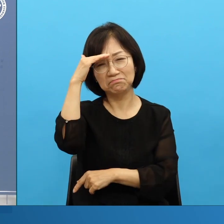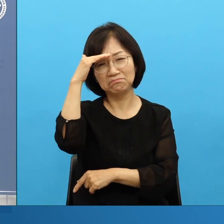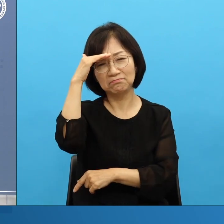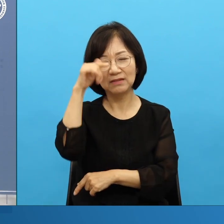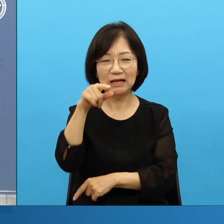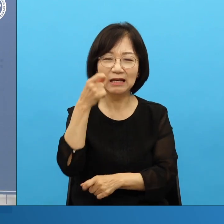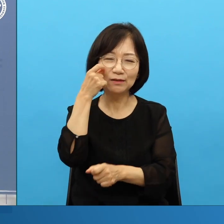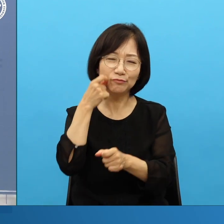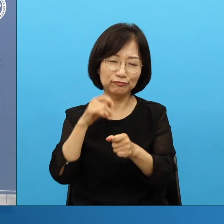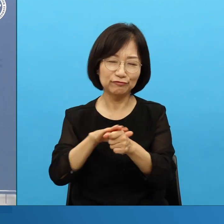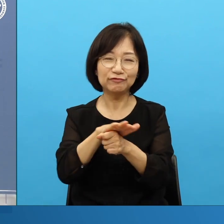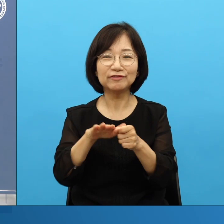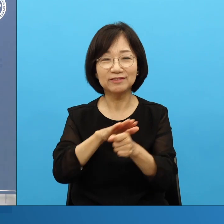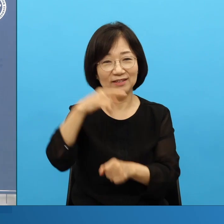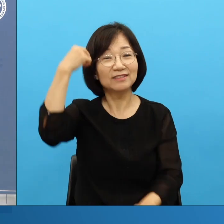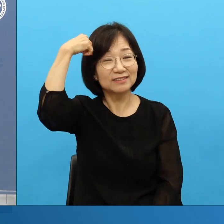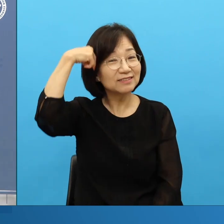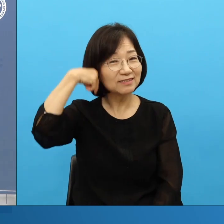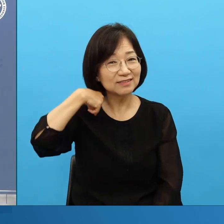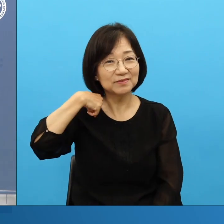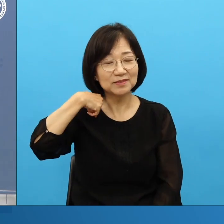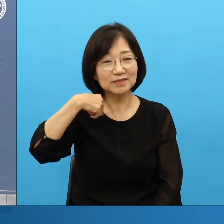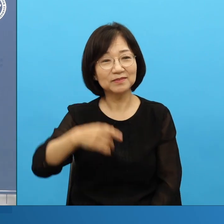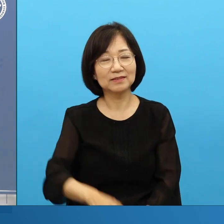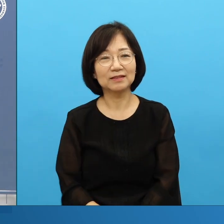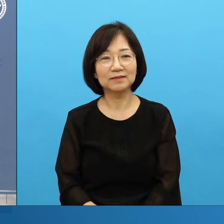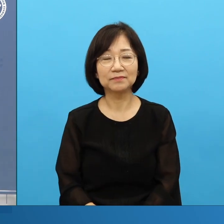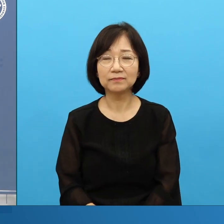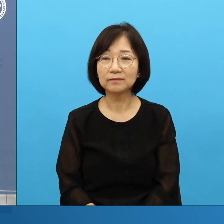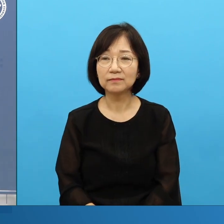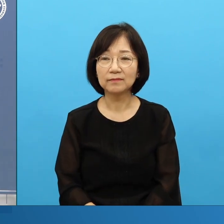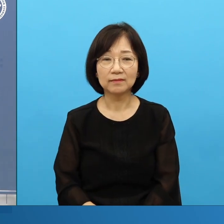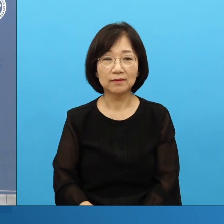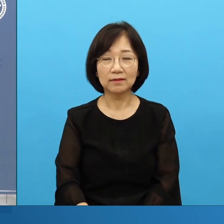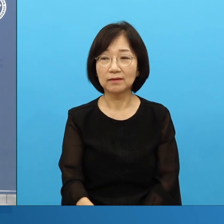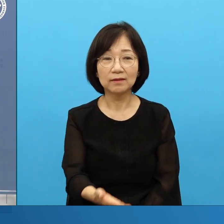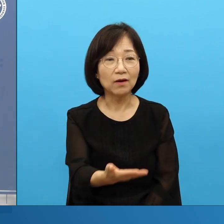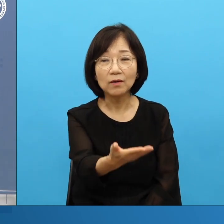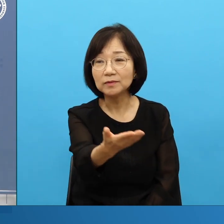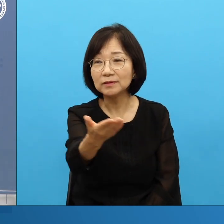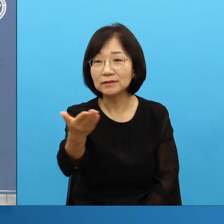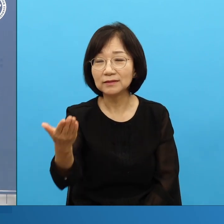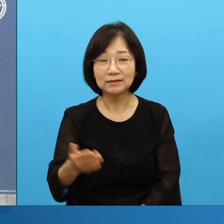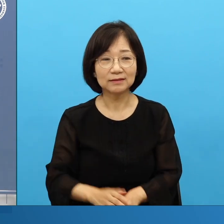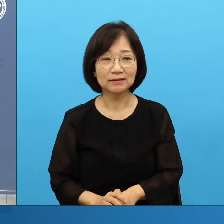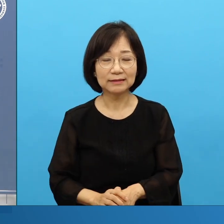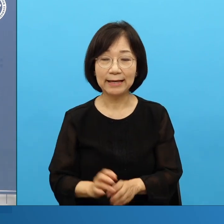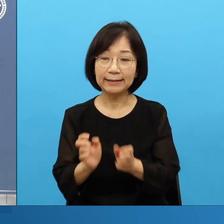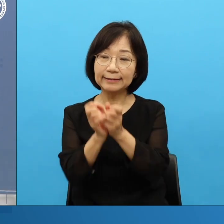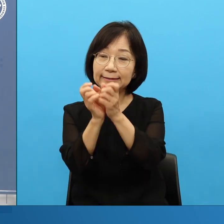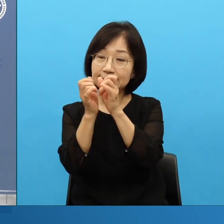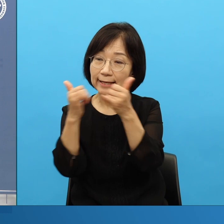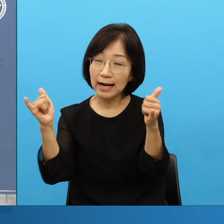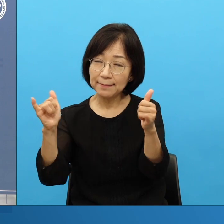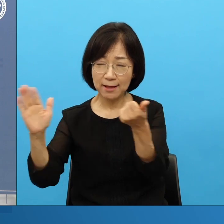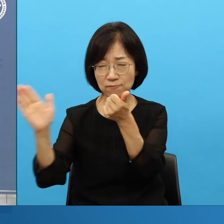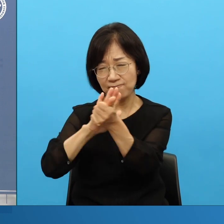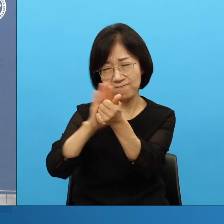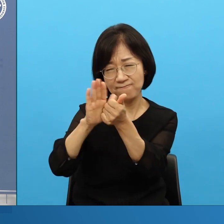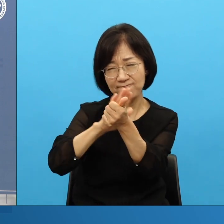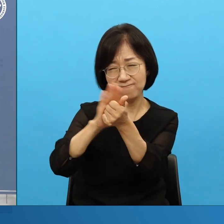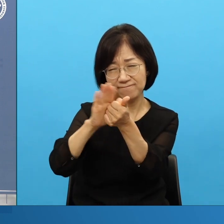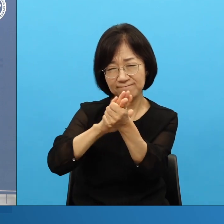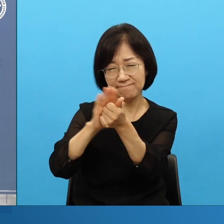여러분 오늘 예배 드리면서요 사람의 위로가 필요 없다는 말 아닙니다. 그것으로 여러분 문제 해결이 안 됩니다.